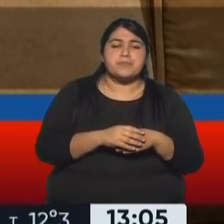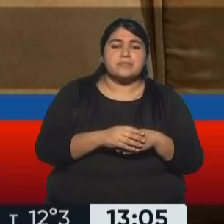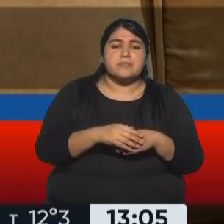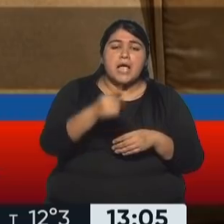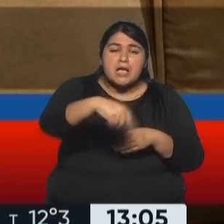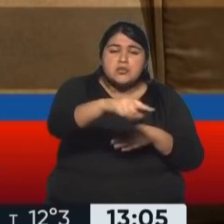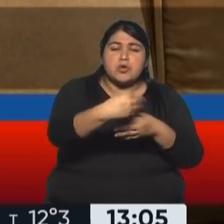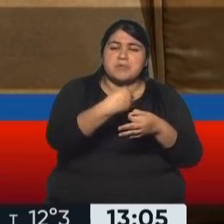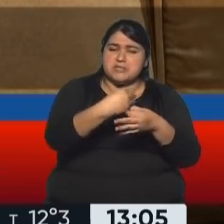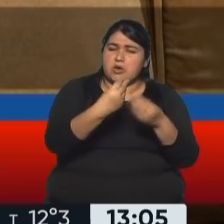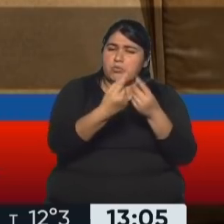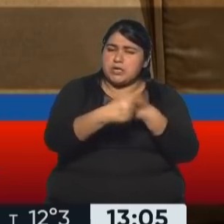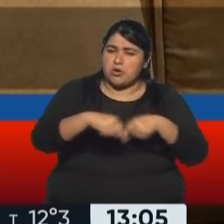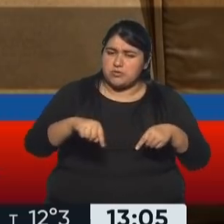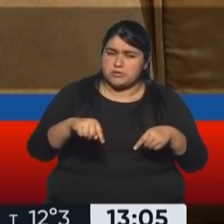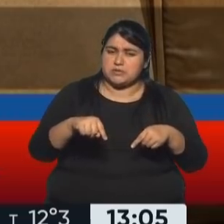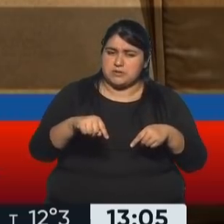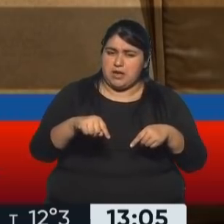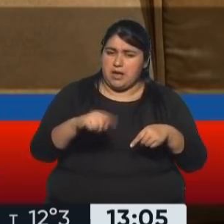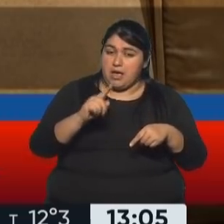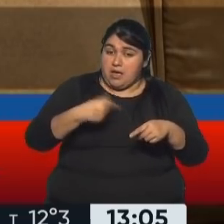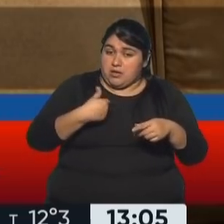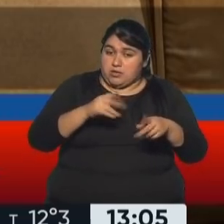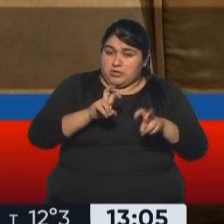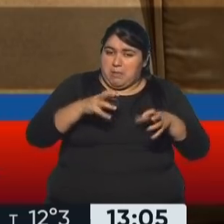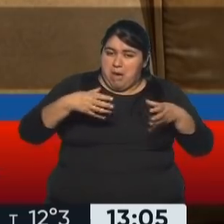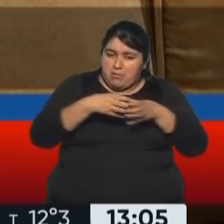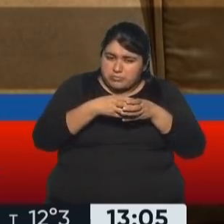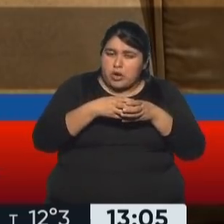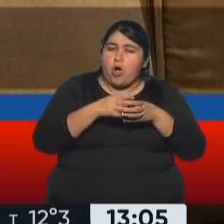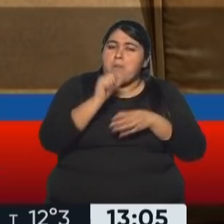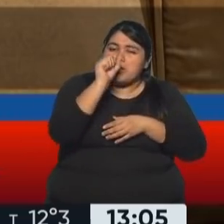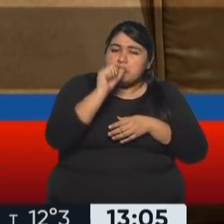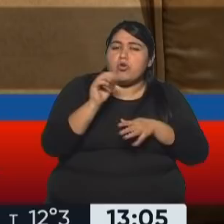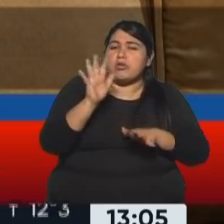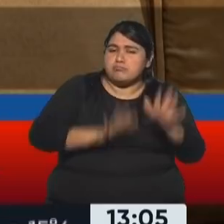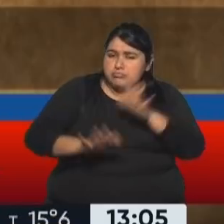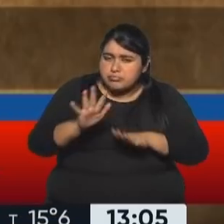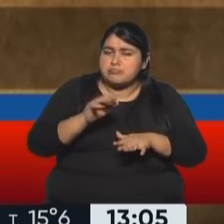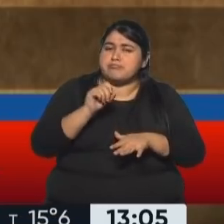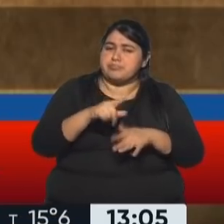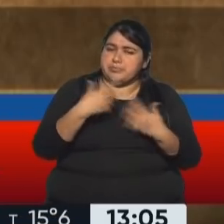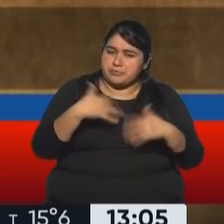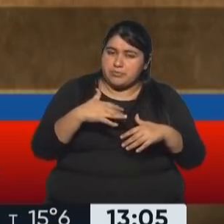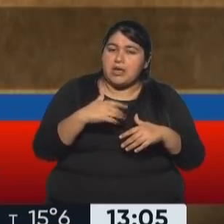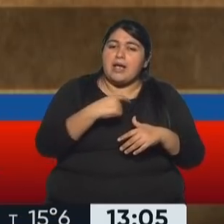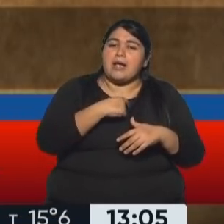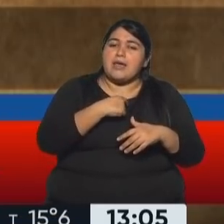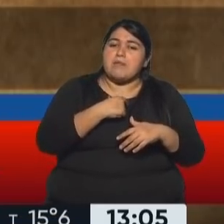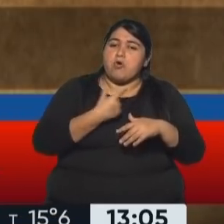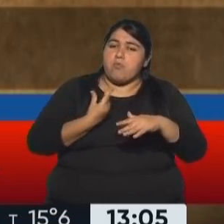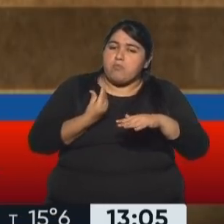我灌输的就是对我教育的就是中国共产党好，然后成为一个党